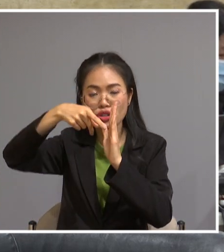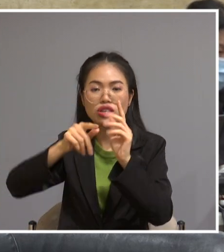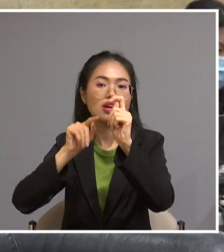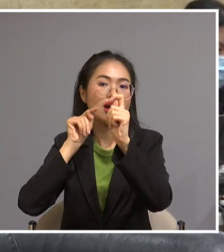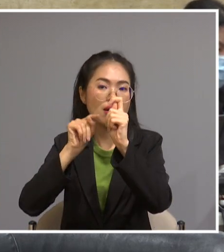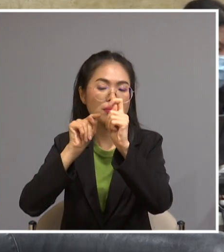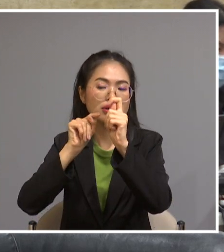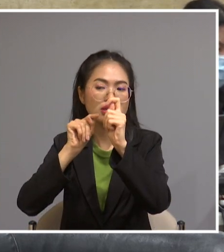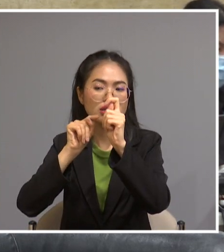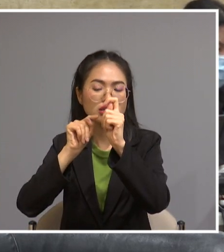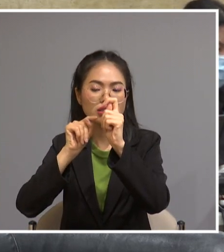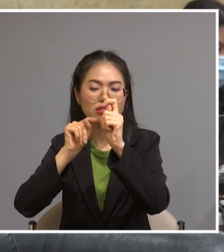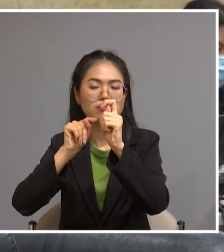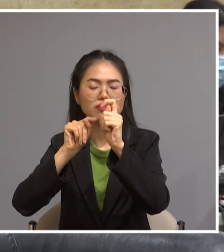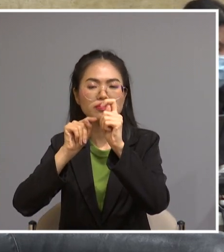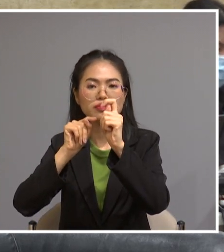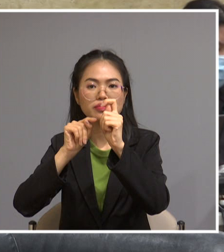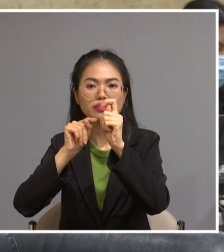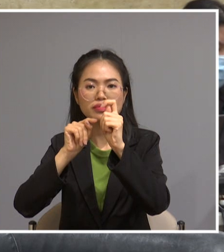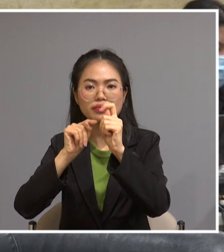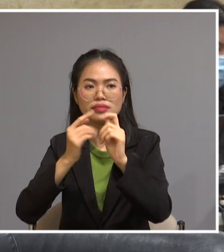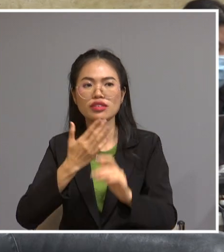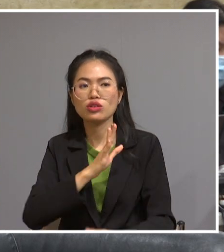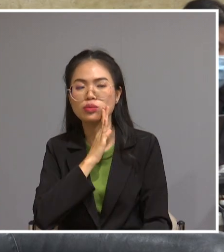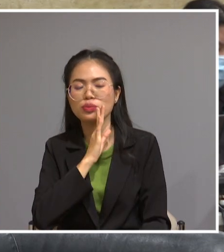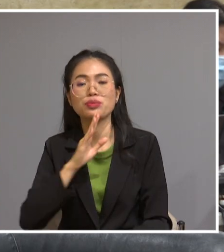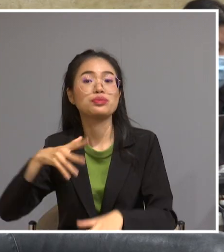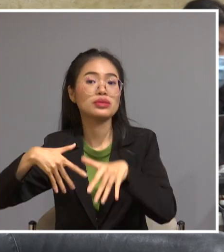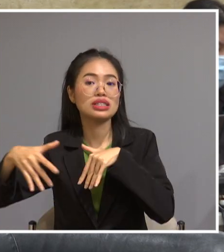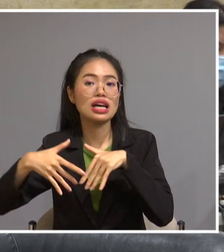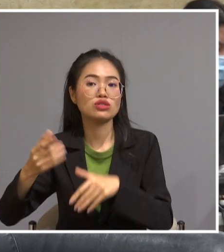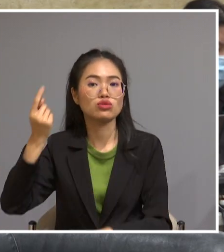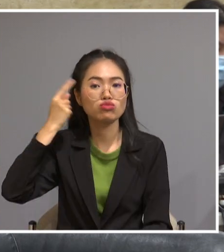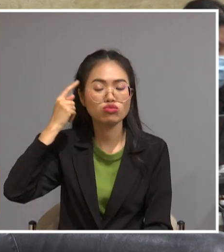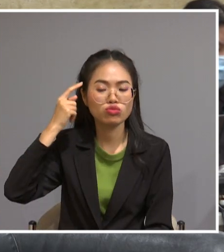อำเภอบ้านห้องจงหวลำพูลพอพี่น้องได้ทราบข่าว